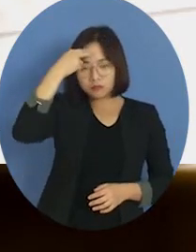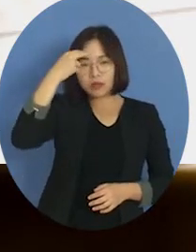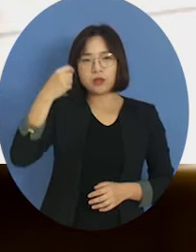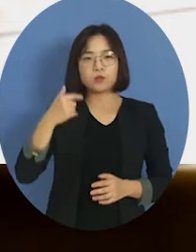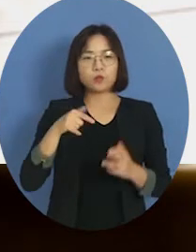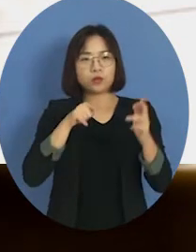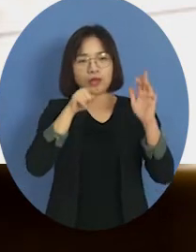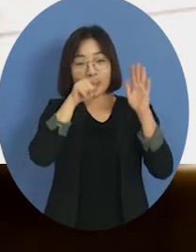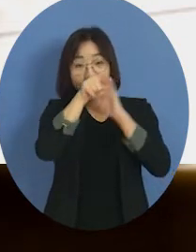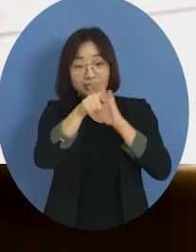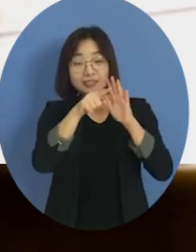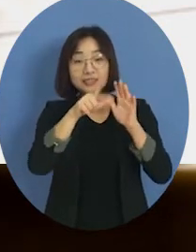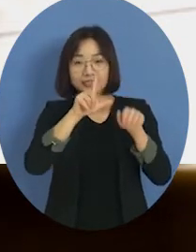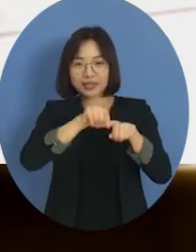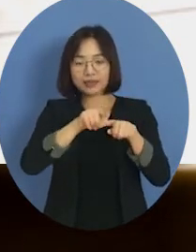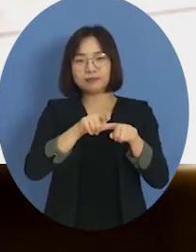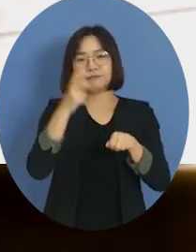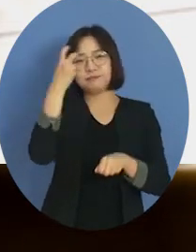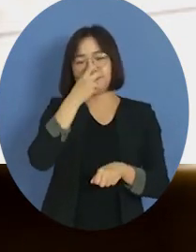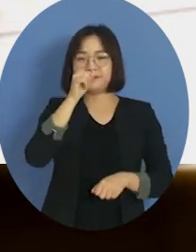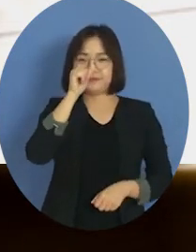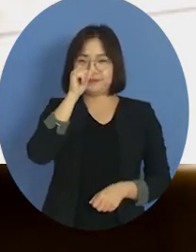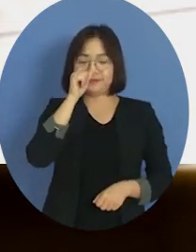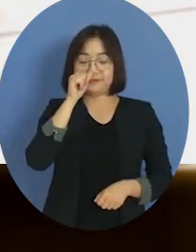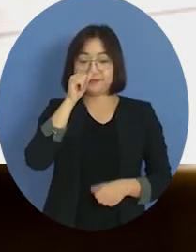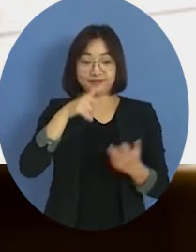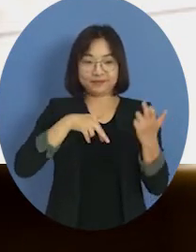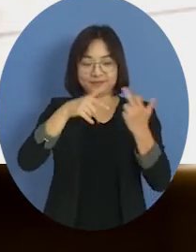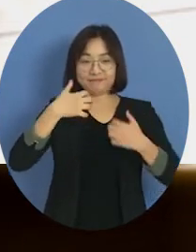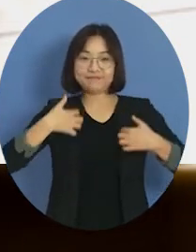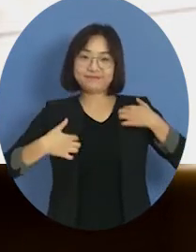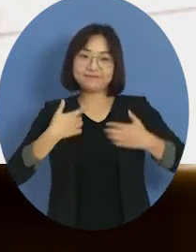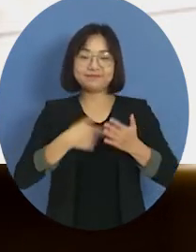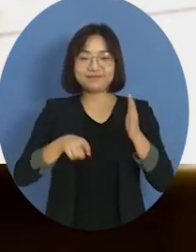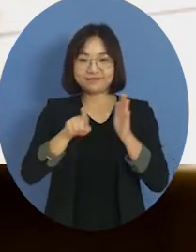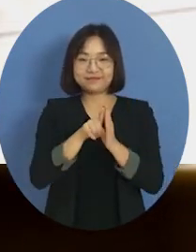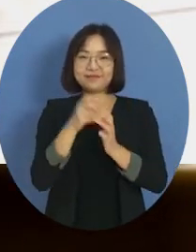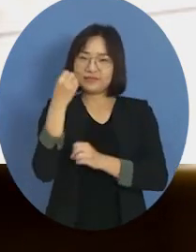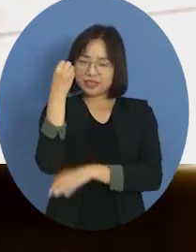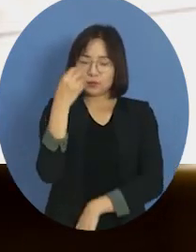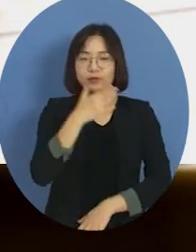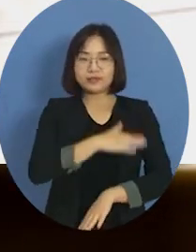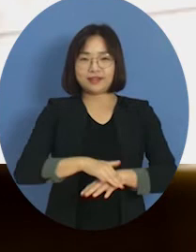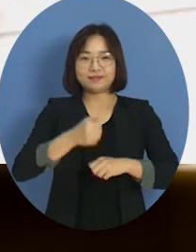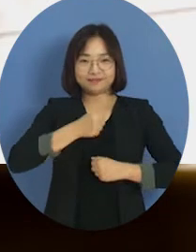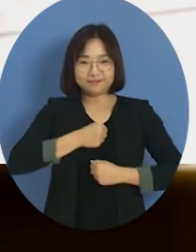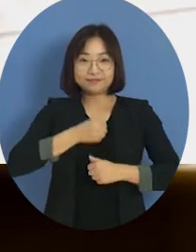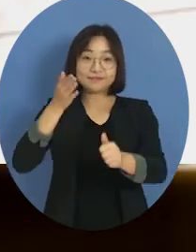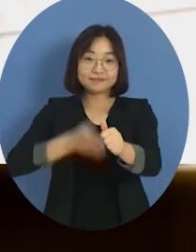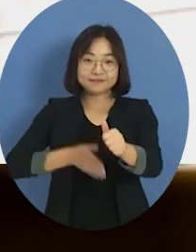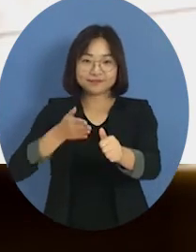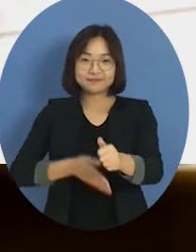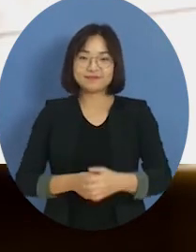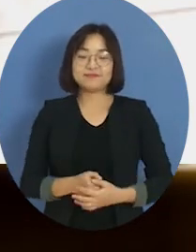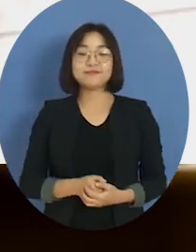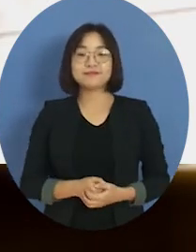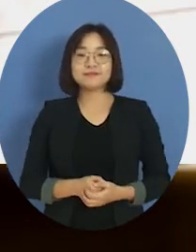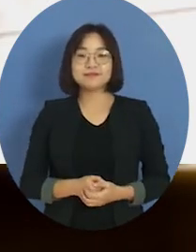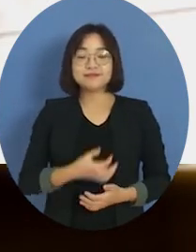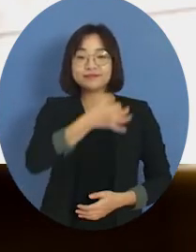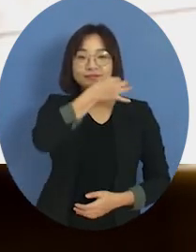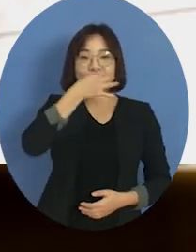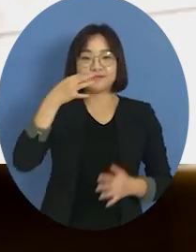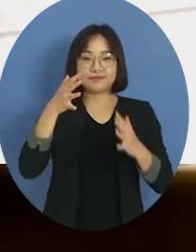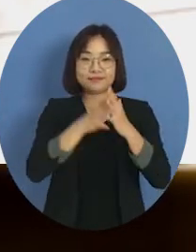흡연과 취사, 입산 시간 등을 단속한다고 하니까요. 즐거운 산행을 위해선 이런 기본적인 준수사항을 잘 지켜주시기